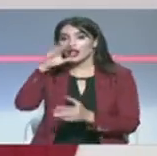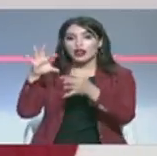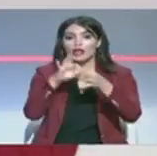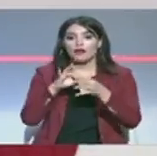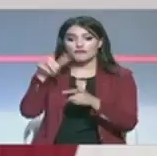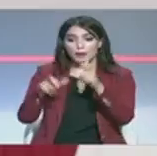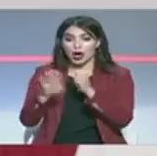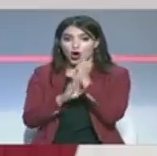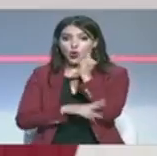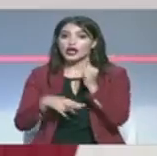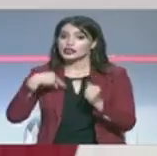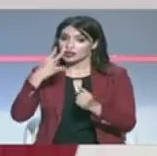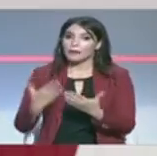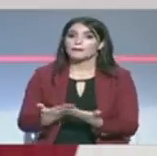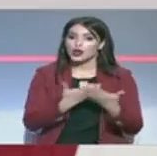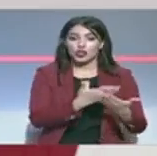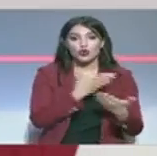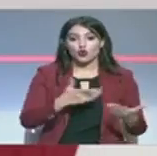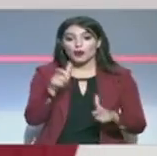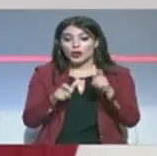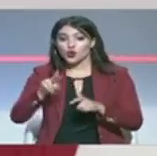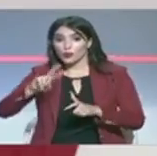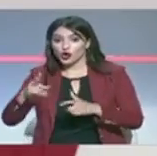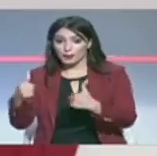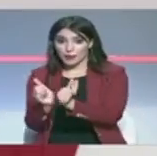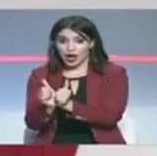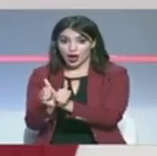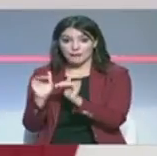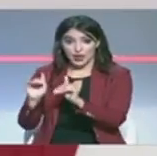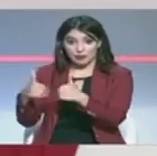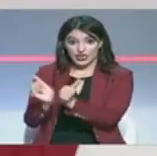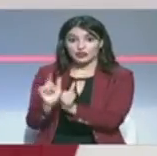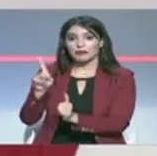منها مصوتين مع منح الثقة والبعض الآخر مصوتين ضد، لكن